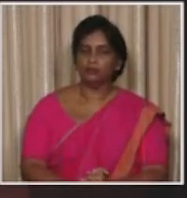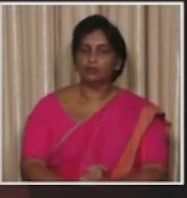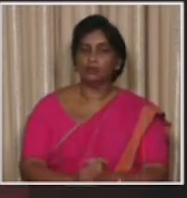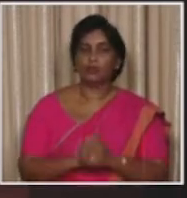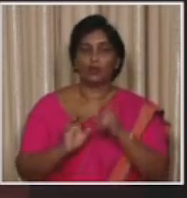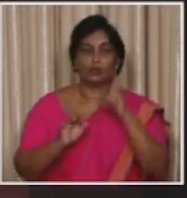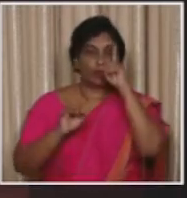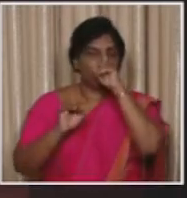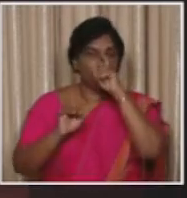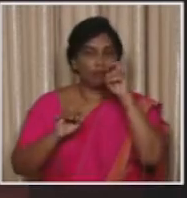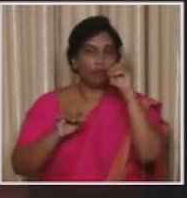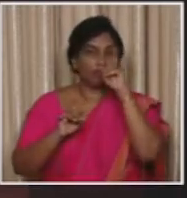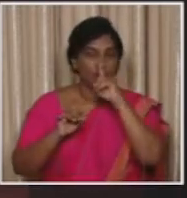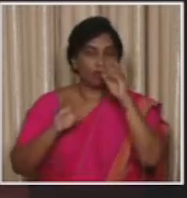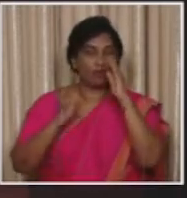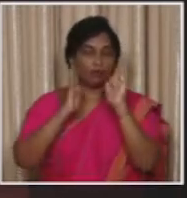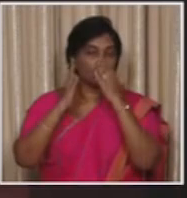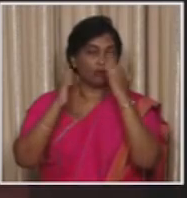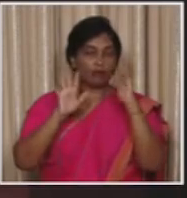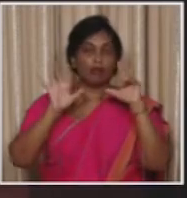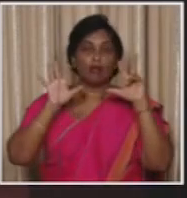කාර්තු අටකින් ගෙවීම සඳහා